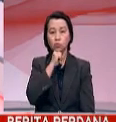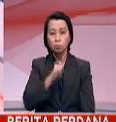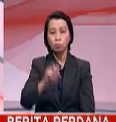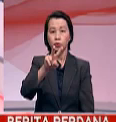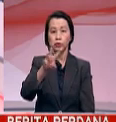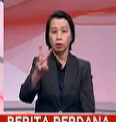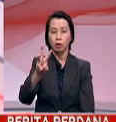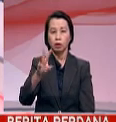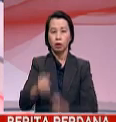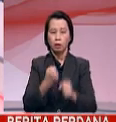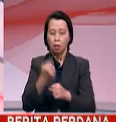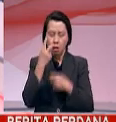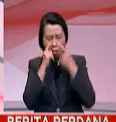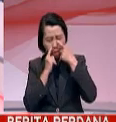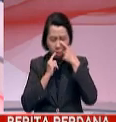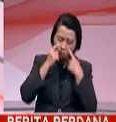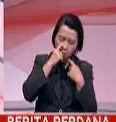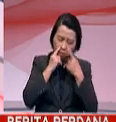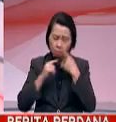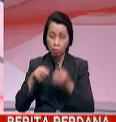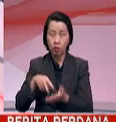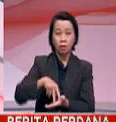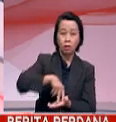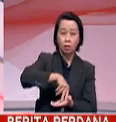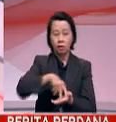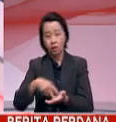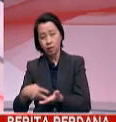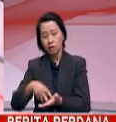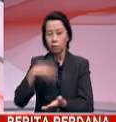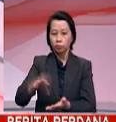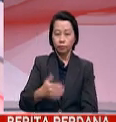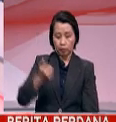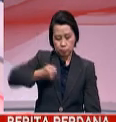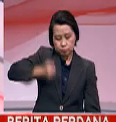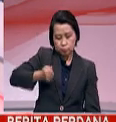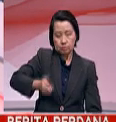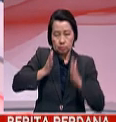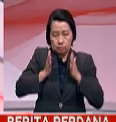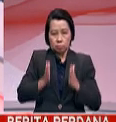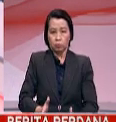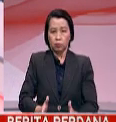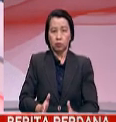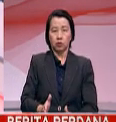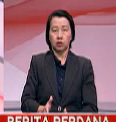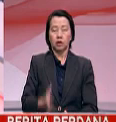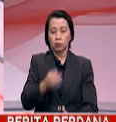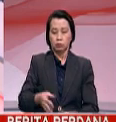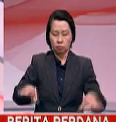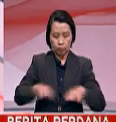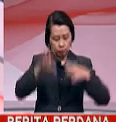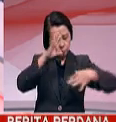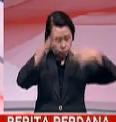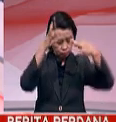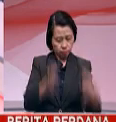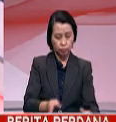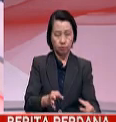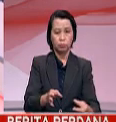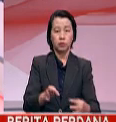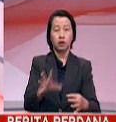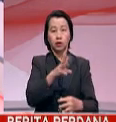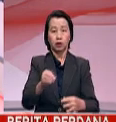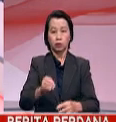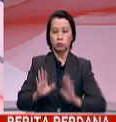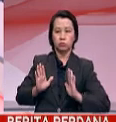tahun, menangis teresak-esak dan terhoyong-hayang selepas Hakim MM Edwin Paramjoti membuat keputusan itu